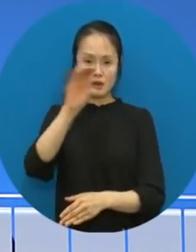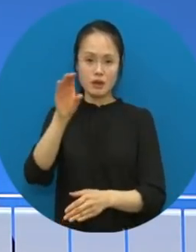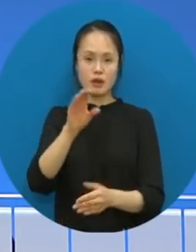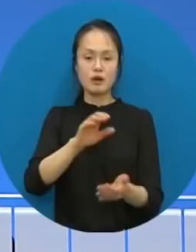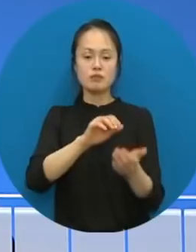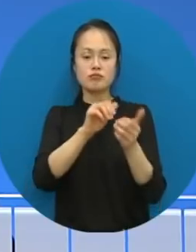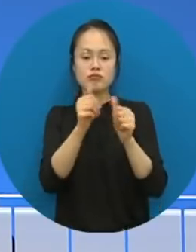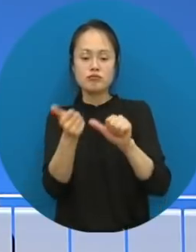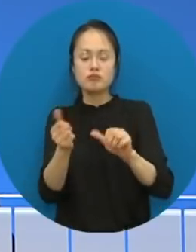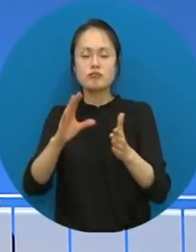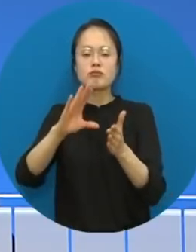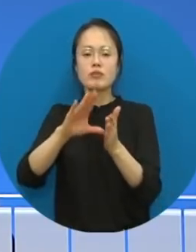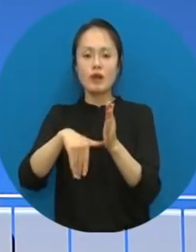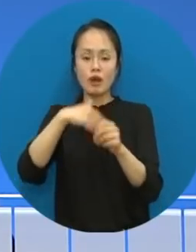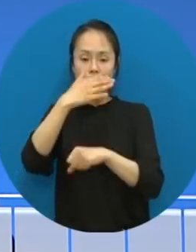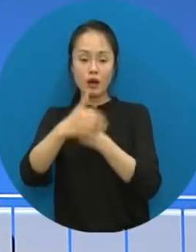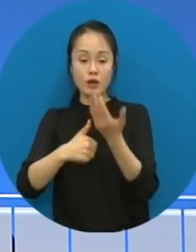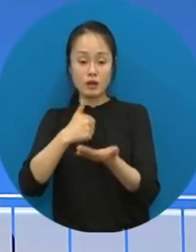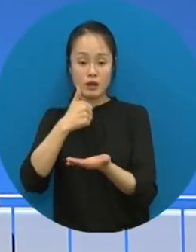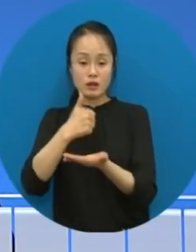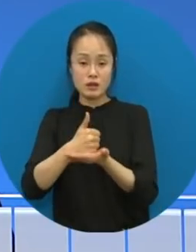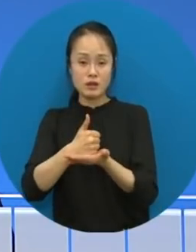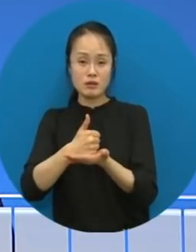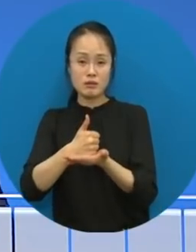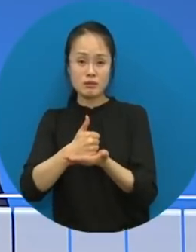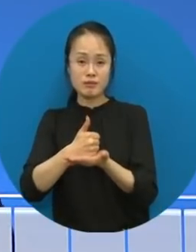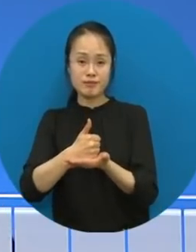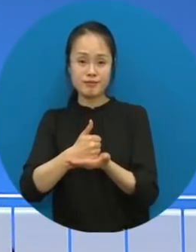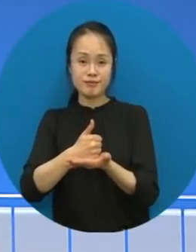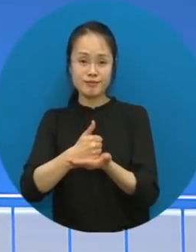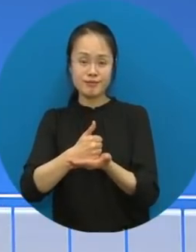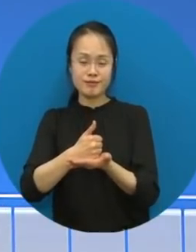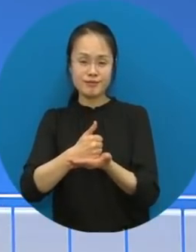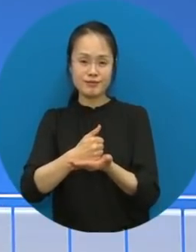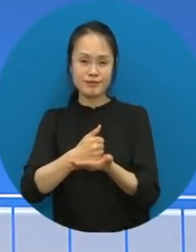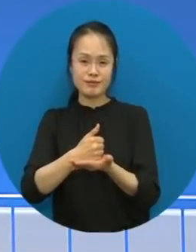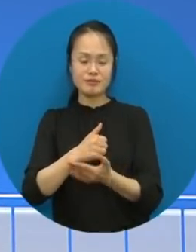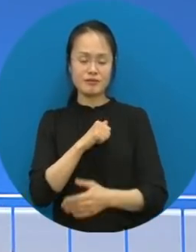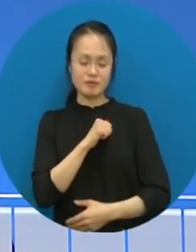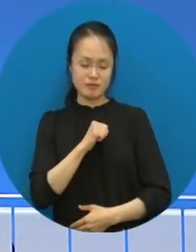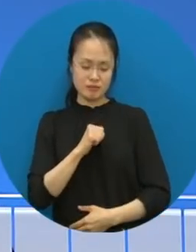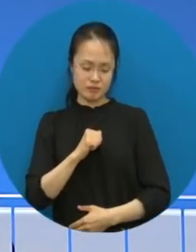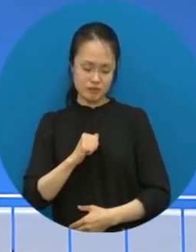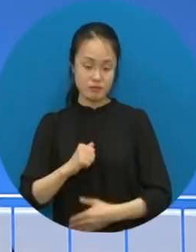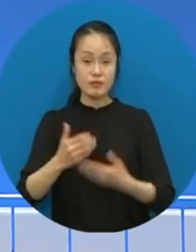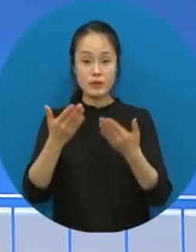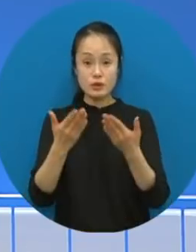참으셨습니다. 왠지 아십니까? 바로 이 교회 때문입니다.